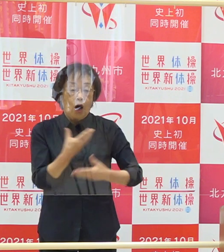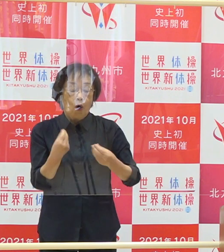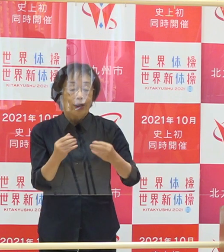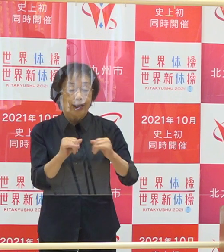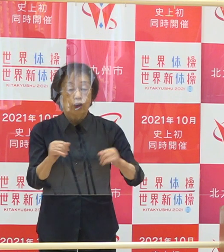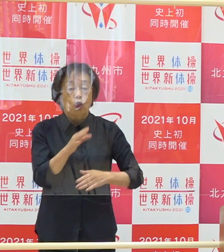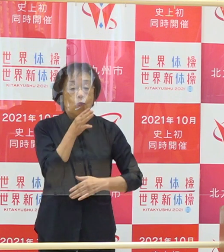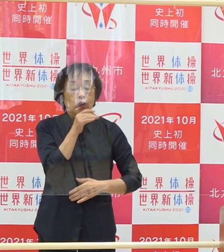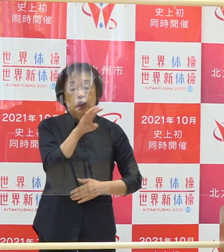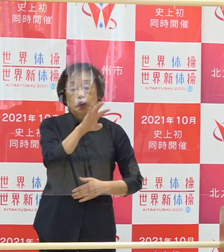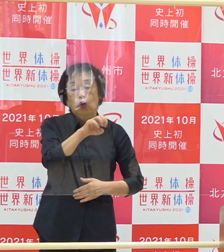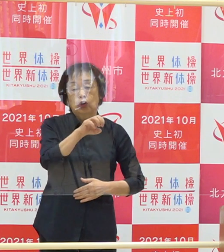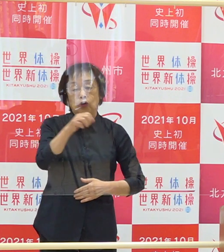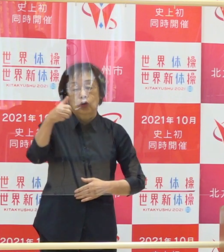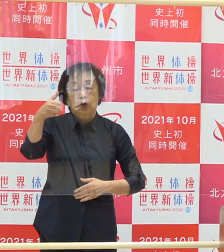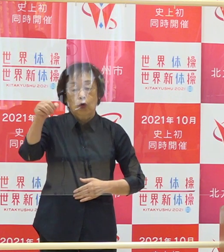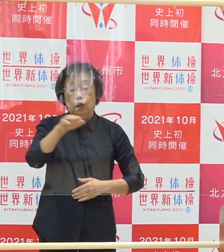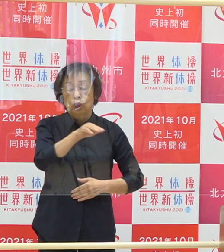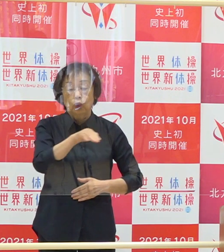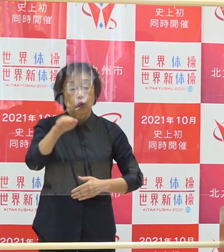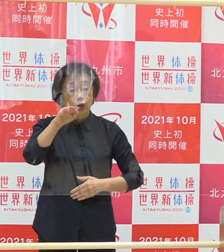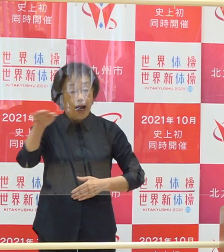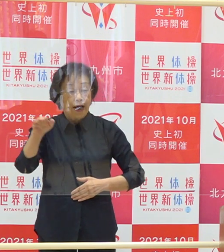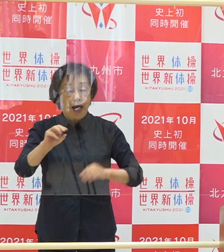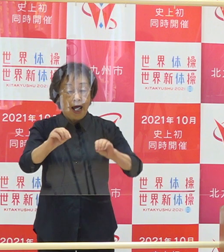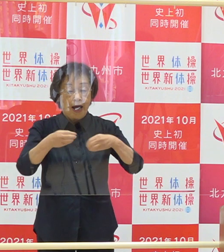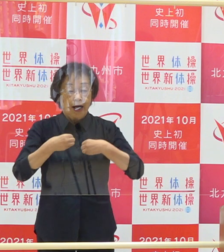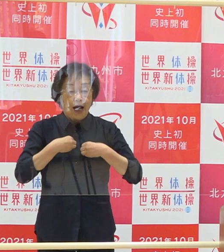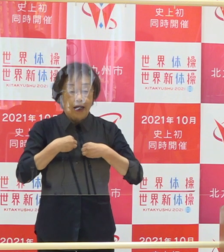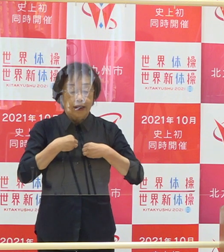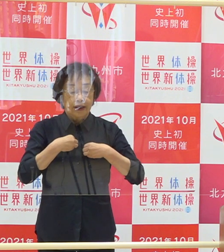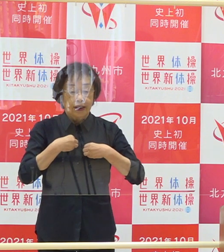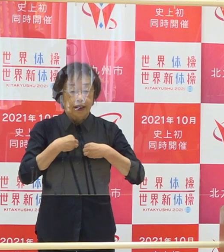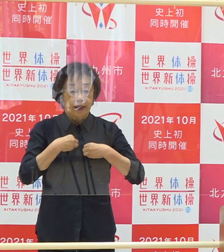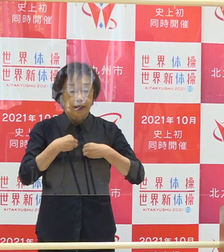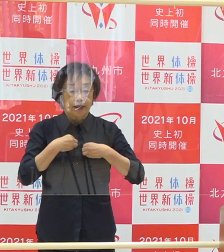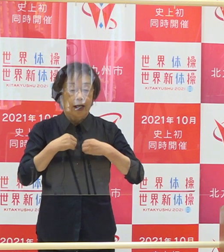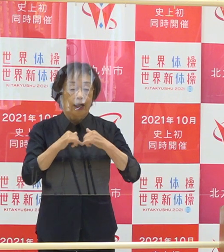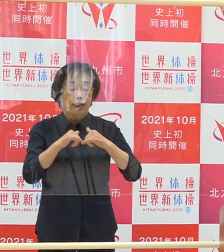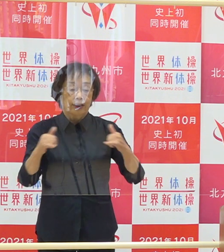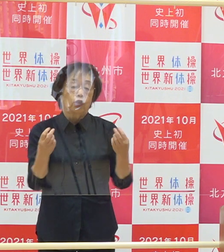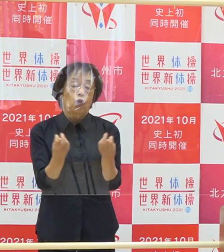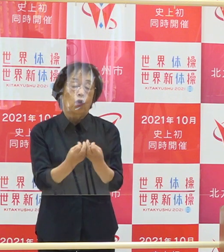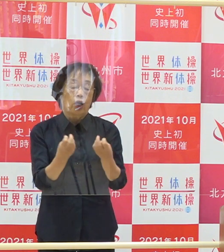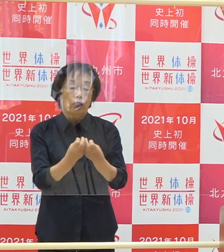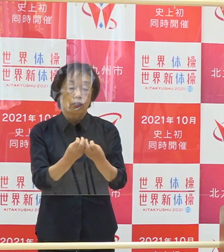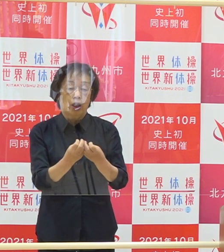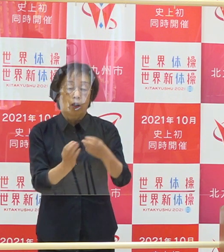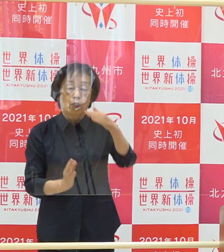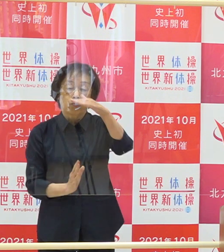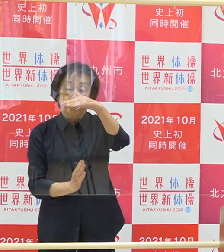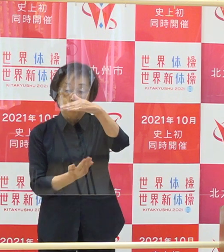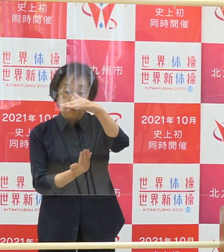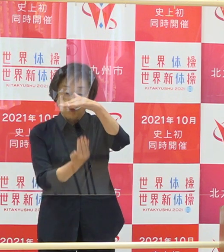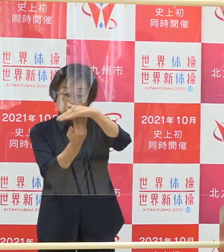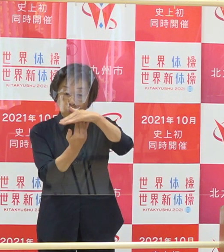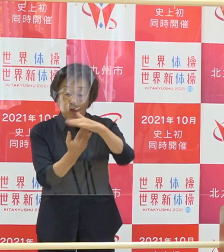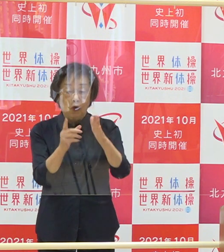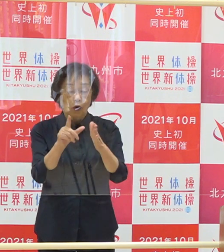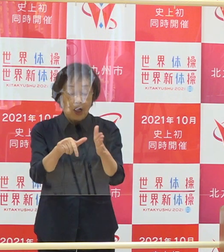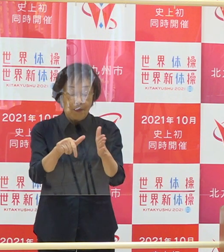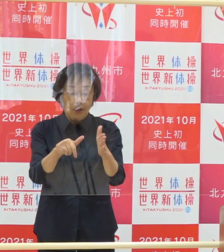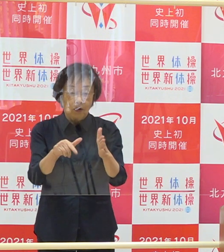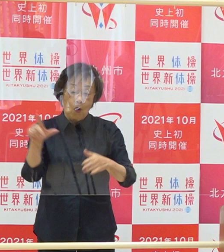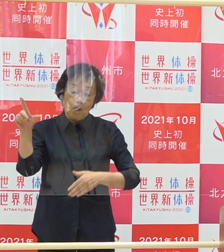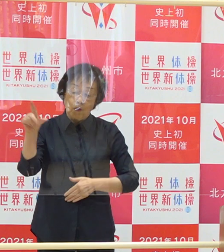ては感染者がピーク時の70分の1まで減少いたしております。わかりやすく言い